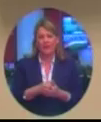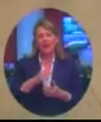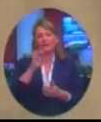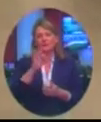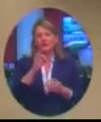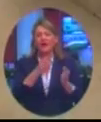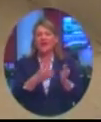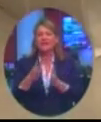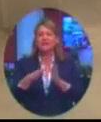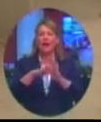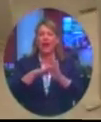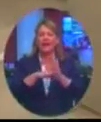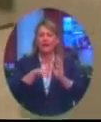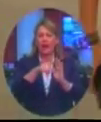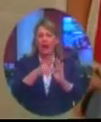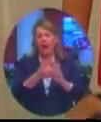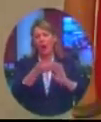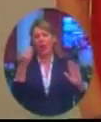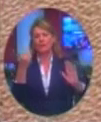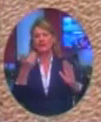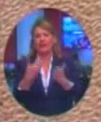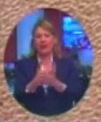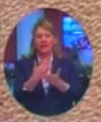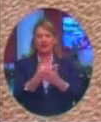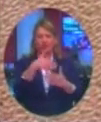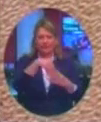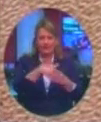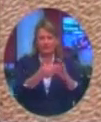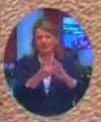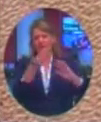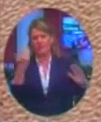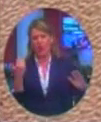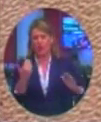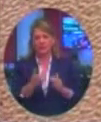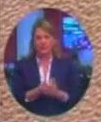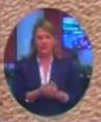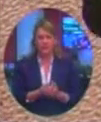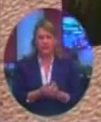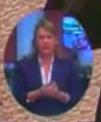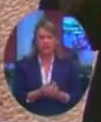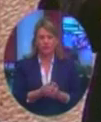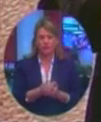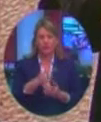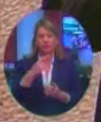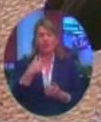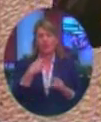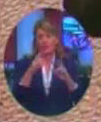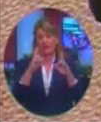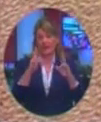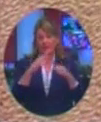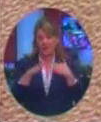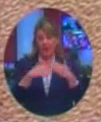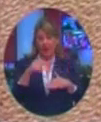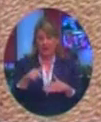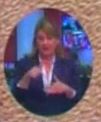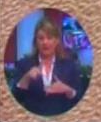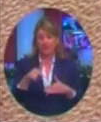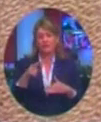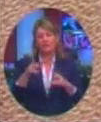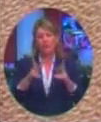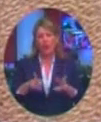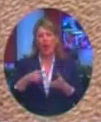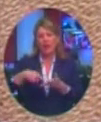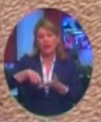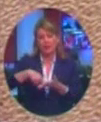החקיקה שתוציא את החדשות מהתאגיד הקיים. אני מקווה שיהיה במהלך הזה בסופו של דבר כדי לתקן